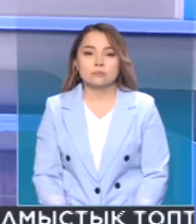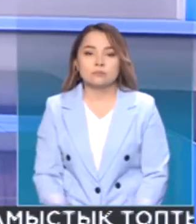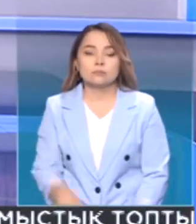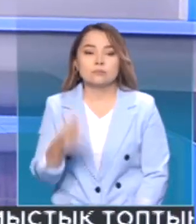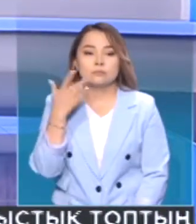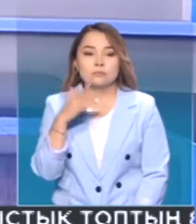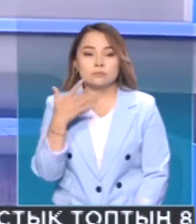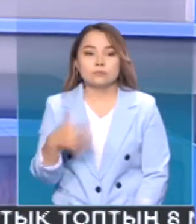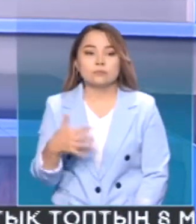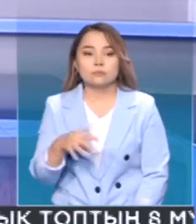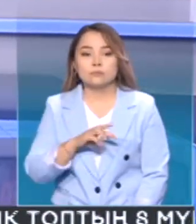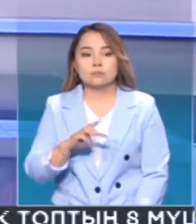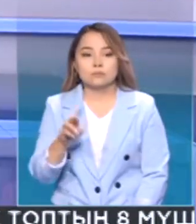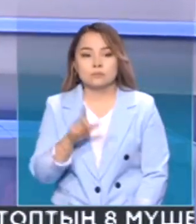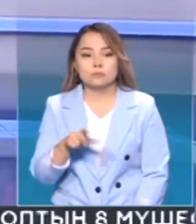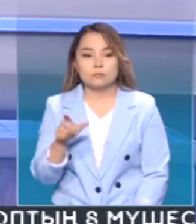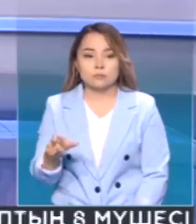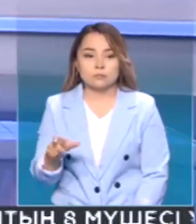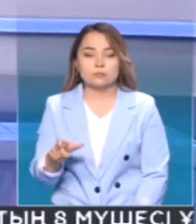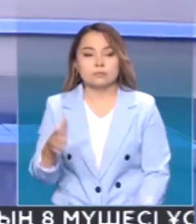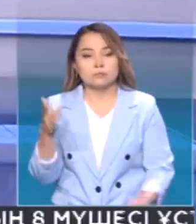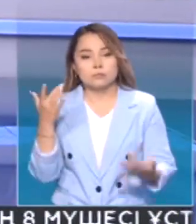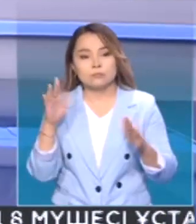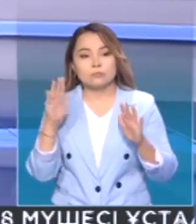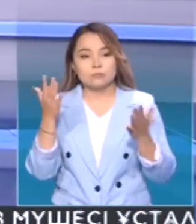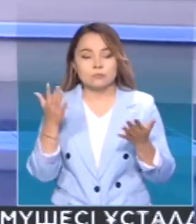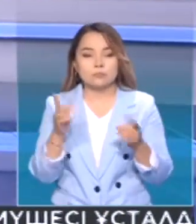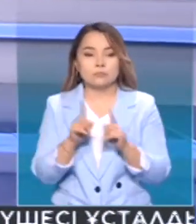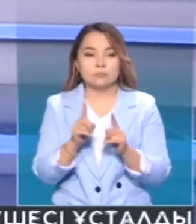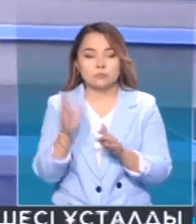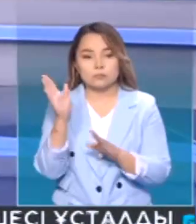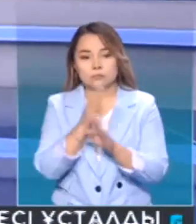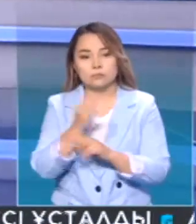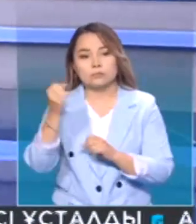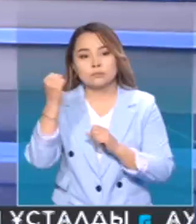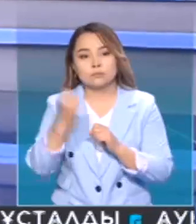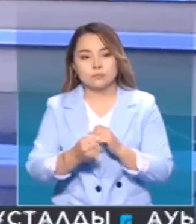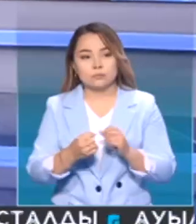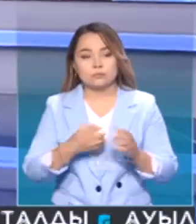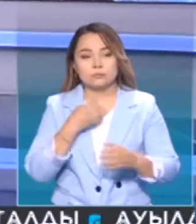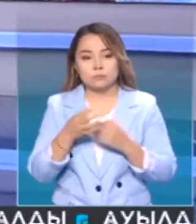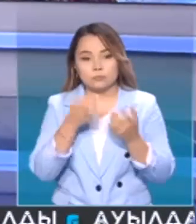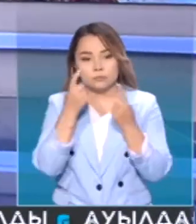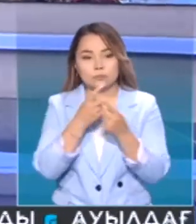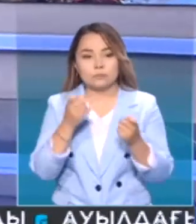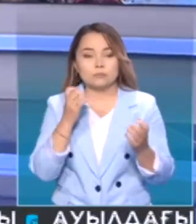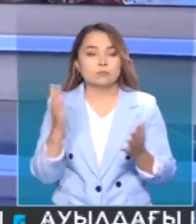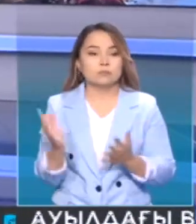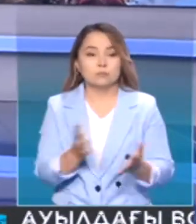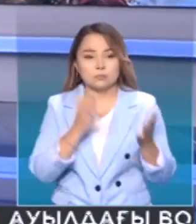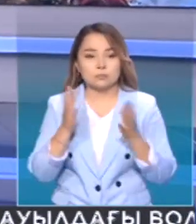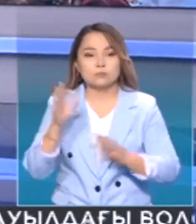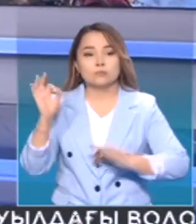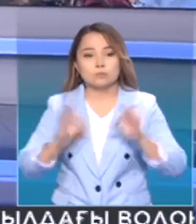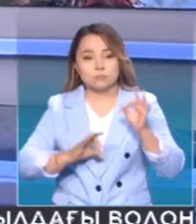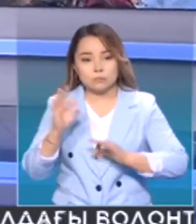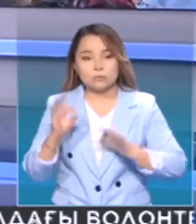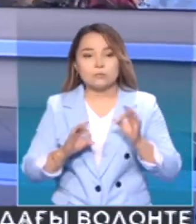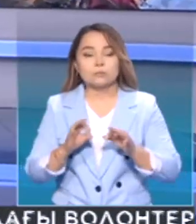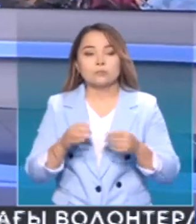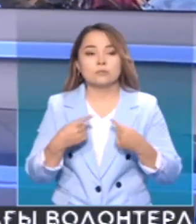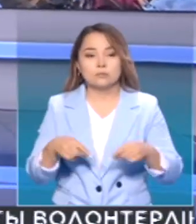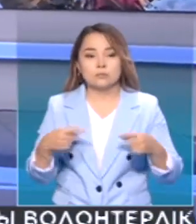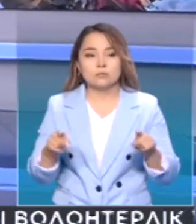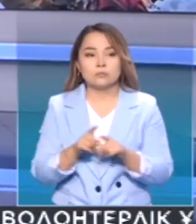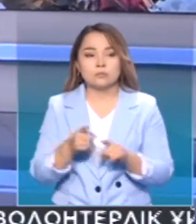Ақшта 20 миллионын астам адамға қолайсыз ауар айы қатер төндіріп тұр. Бір штаттарда дауыл соғып, бұршақ жауып жатса, енді